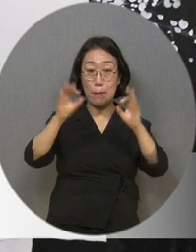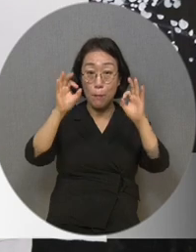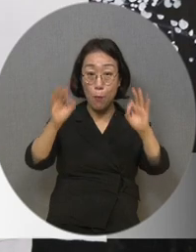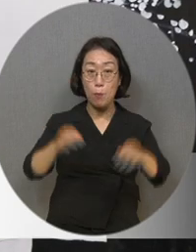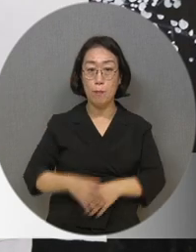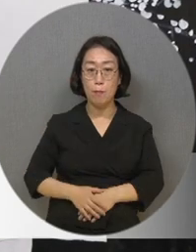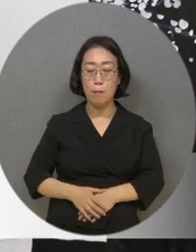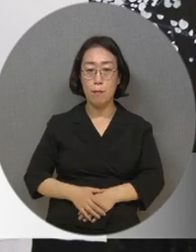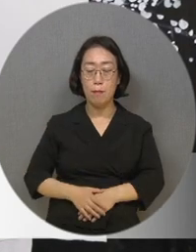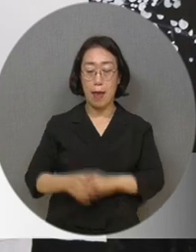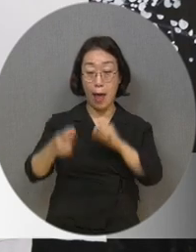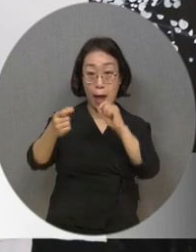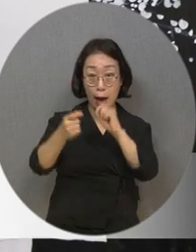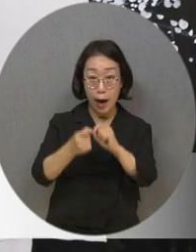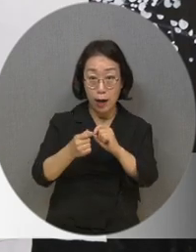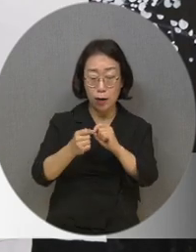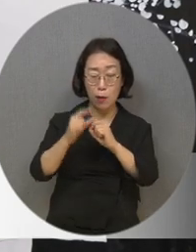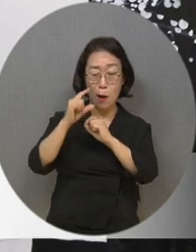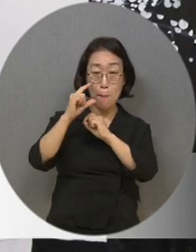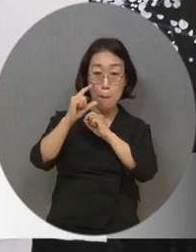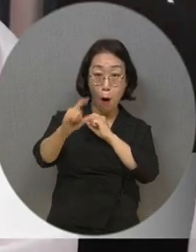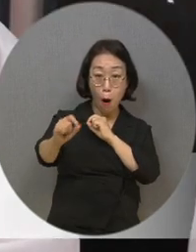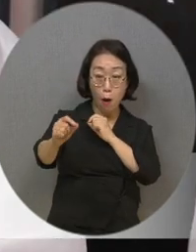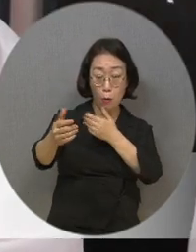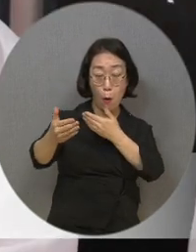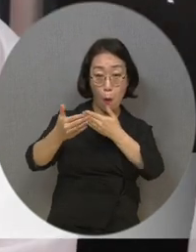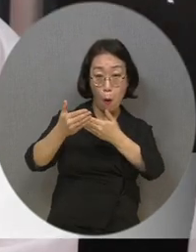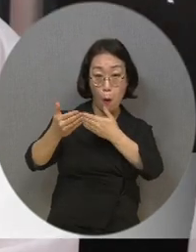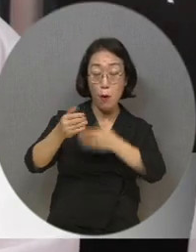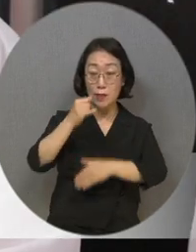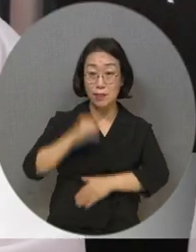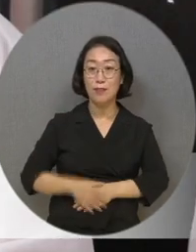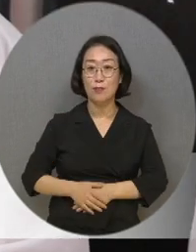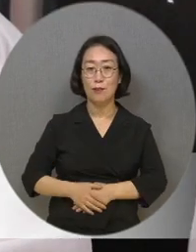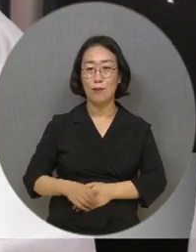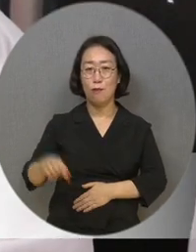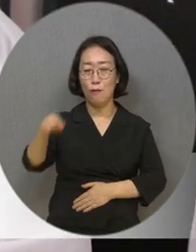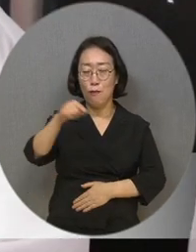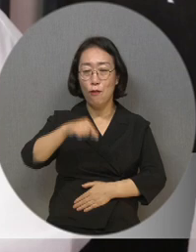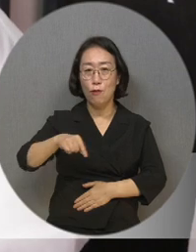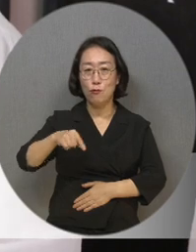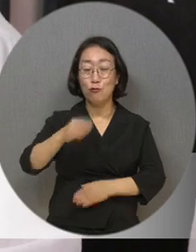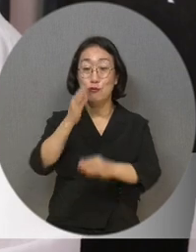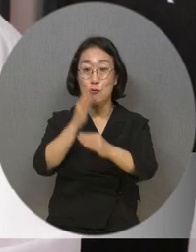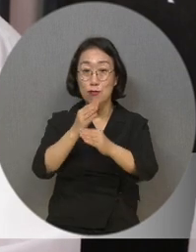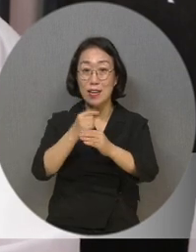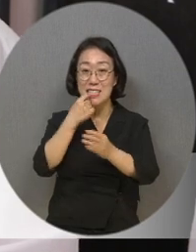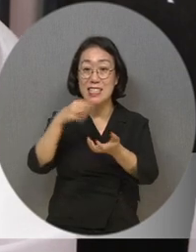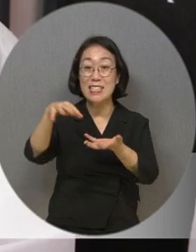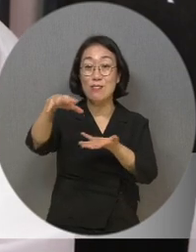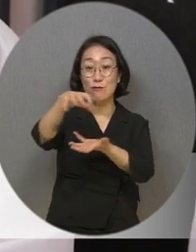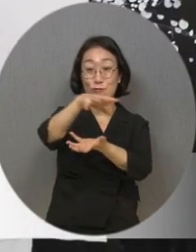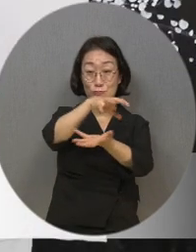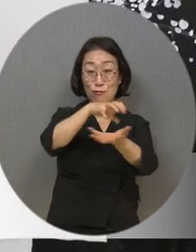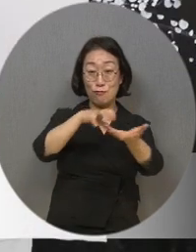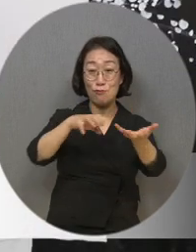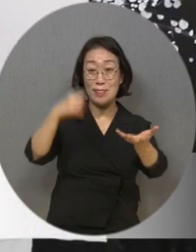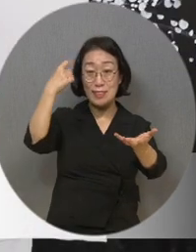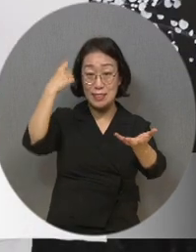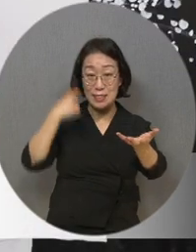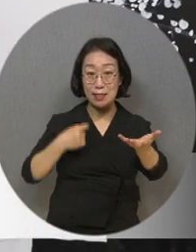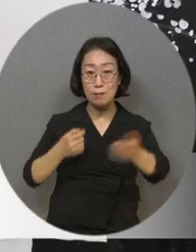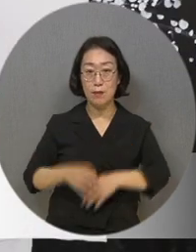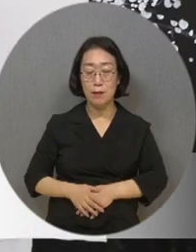근경과 원경 사이에 그 갭이 있어가지고 그 여백이 운무라고 하는데 운무